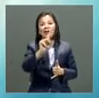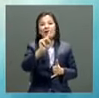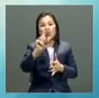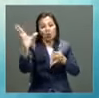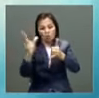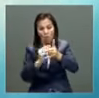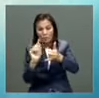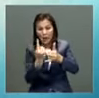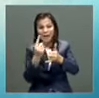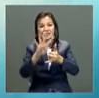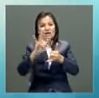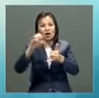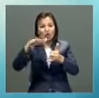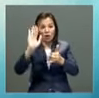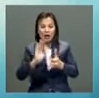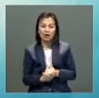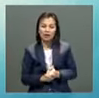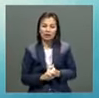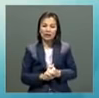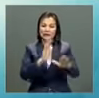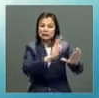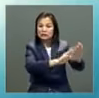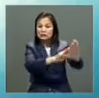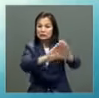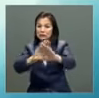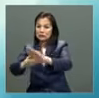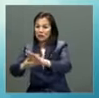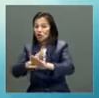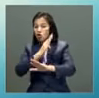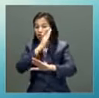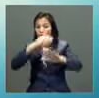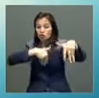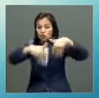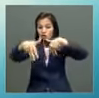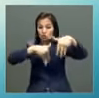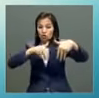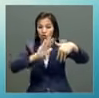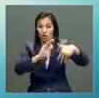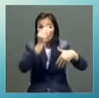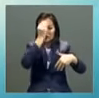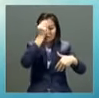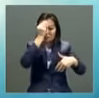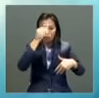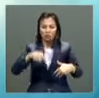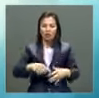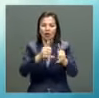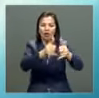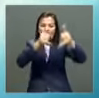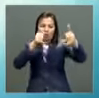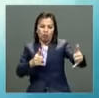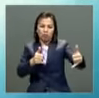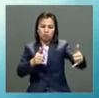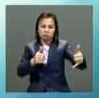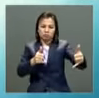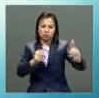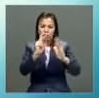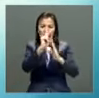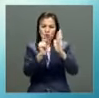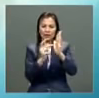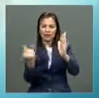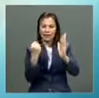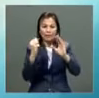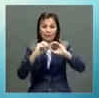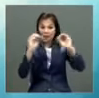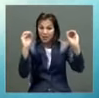ก็ยังเตือนว่าถ้าหากประชาชนคนญี่ปุ่นไม่ปฏิบัติตามมาตรการเว้นระยะห่างทางสังคมอย่างเคร่งครัดอาจจ